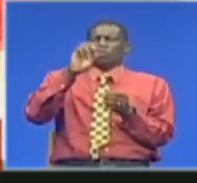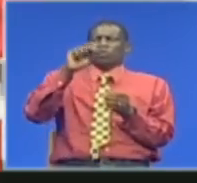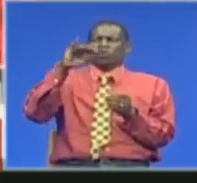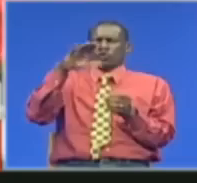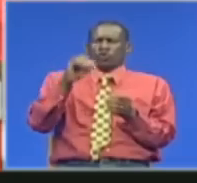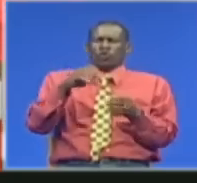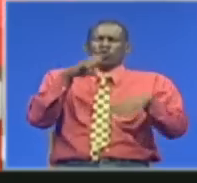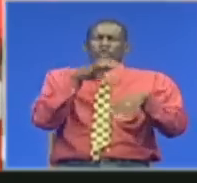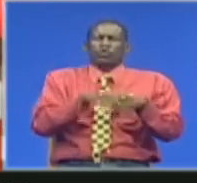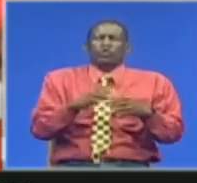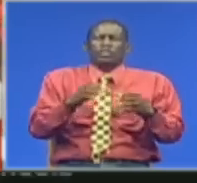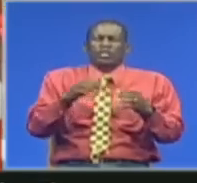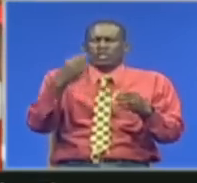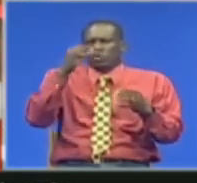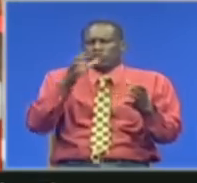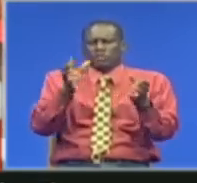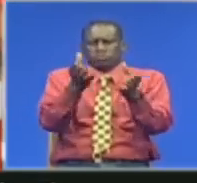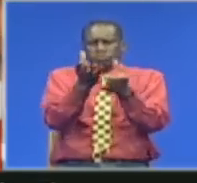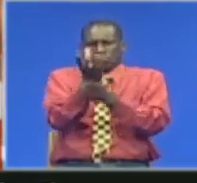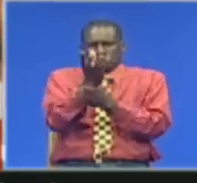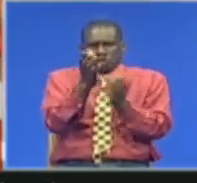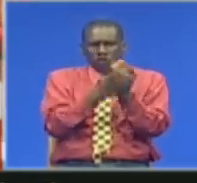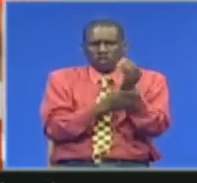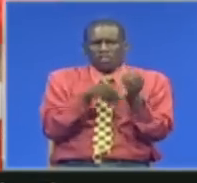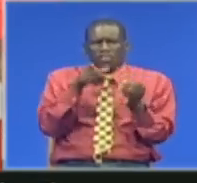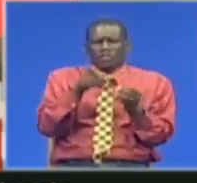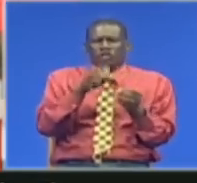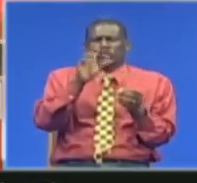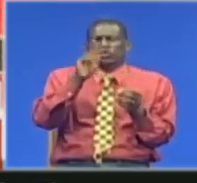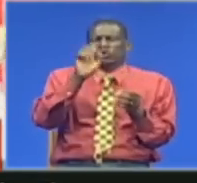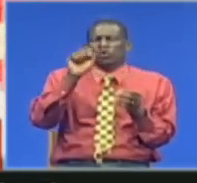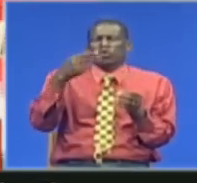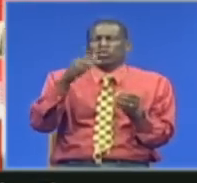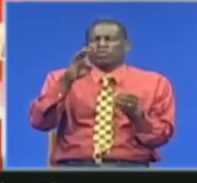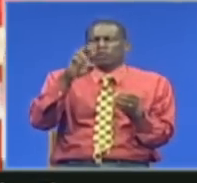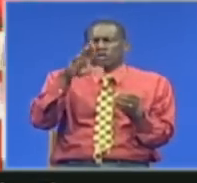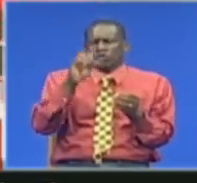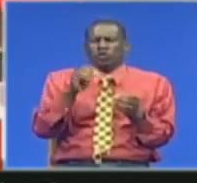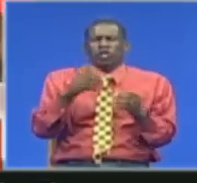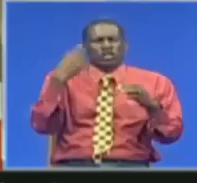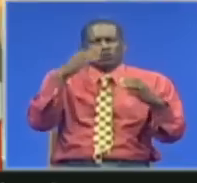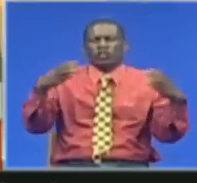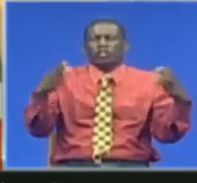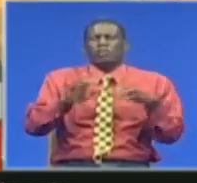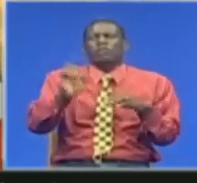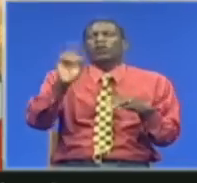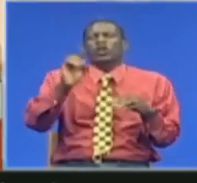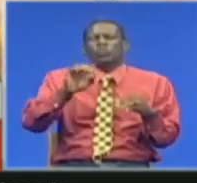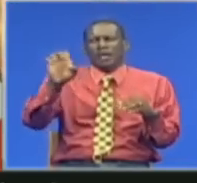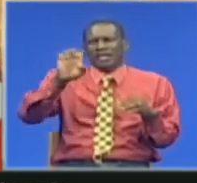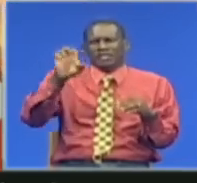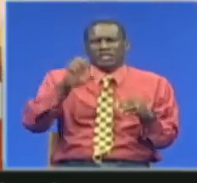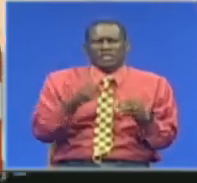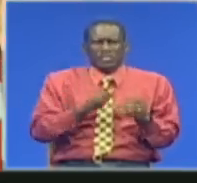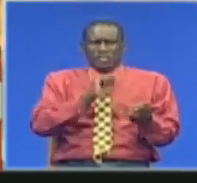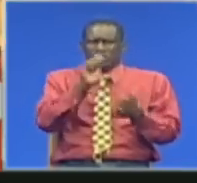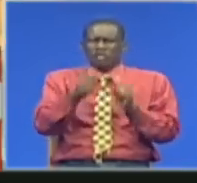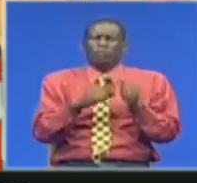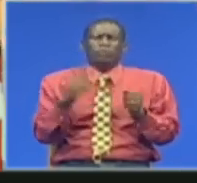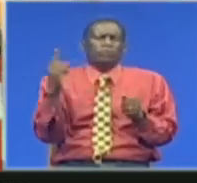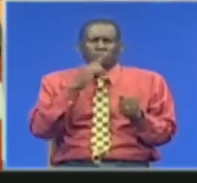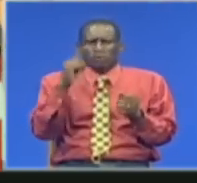glove. Koth Biro is an off-season football tournament which attracts teams from Nairobi's estates. Ilikuwa ni ngumu lakini ni finali